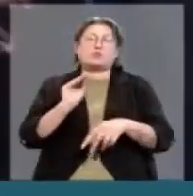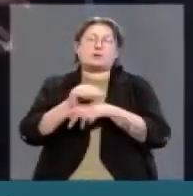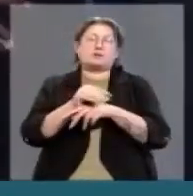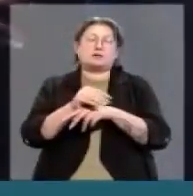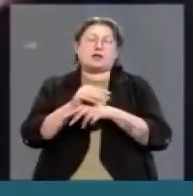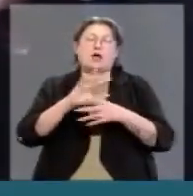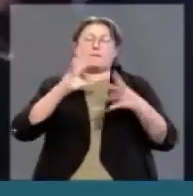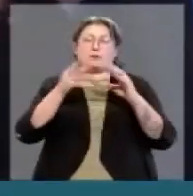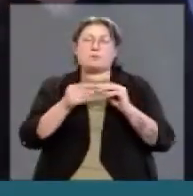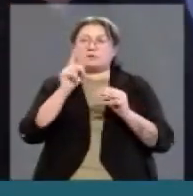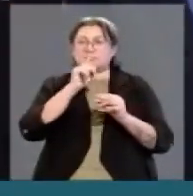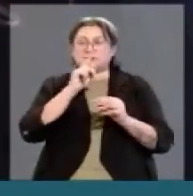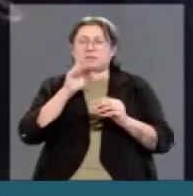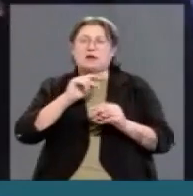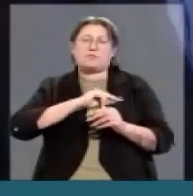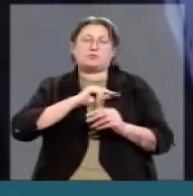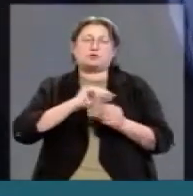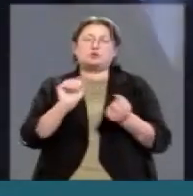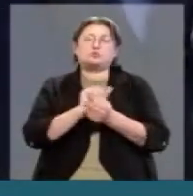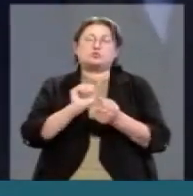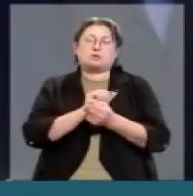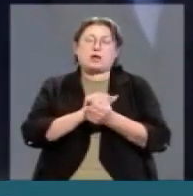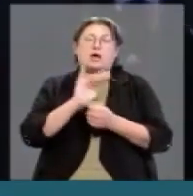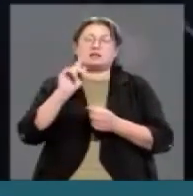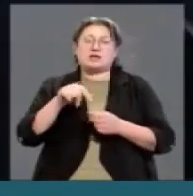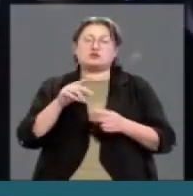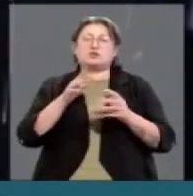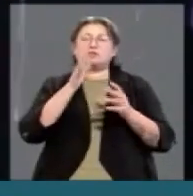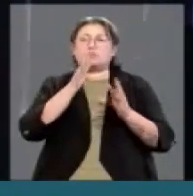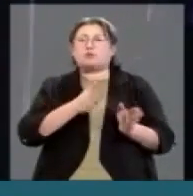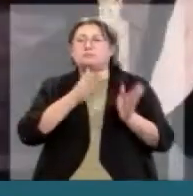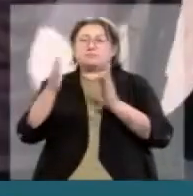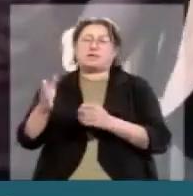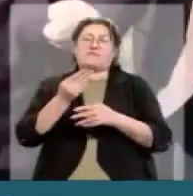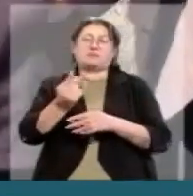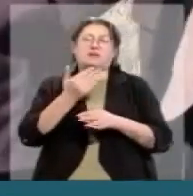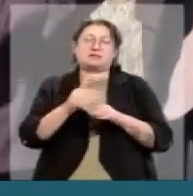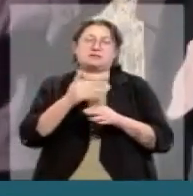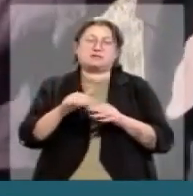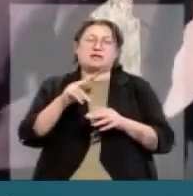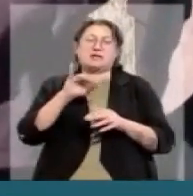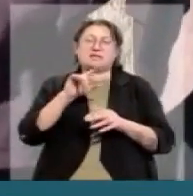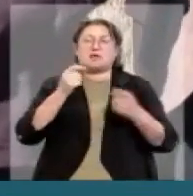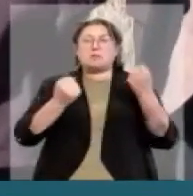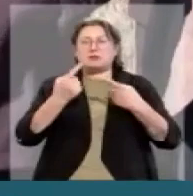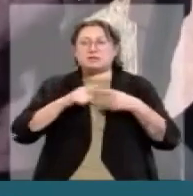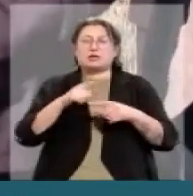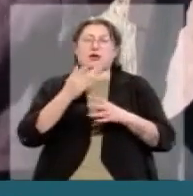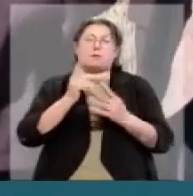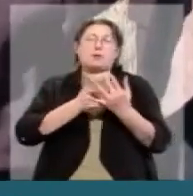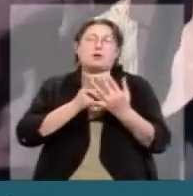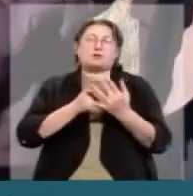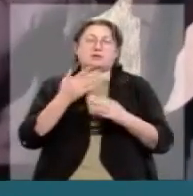дополнительные объемы дизтоплива для работы сушилок, а также продлены сроки для выплаты кредитов по лизингу, технике, льготному